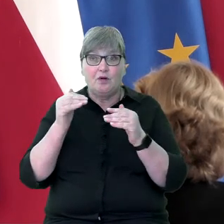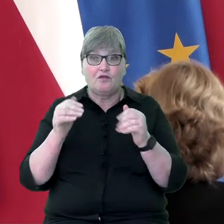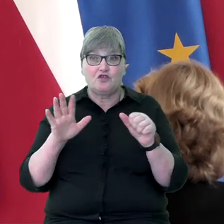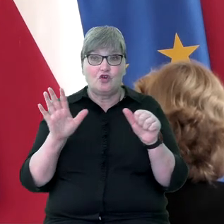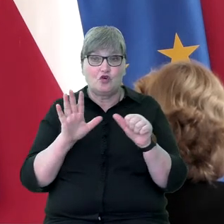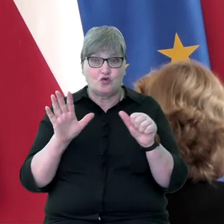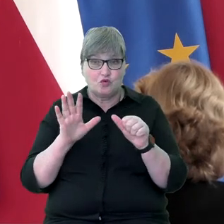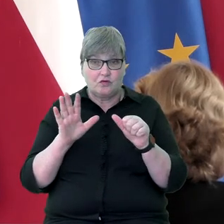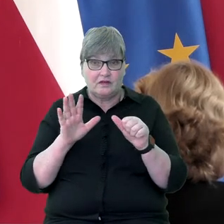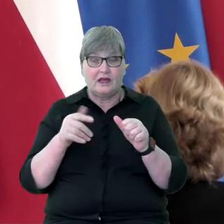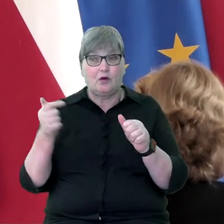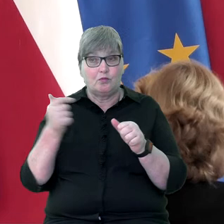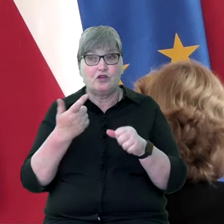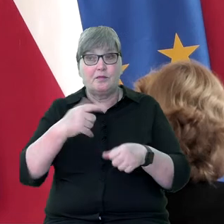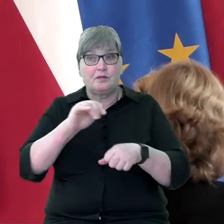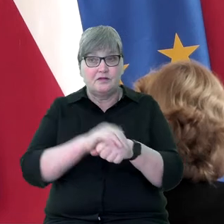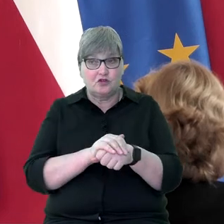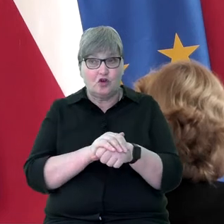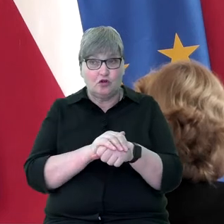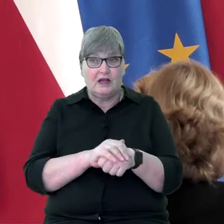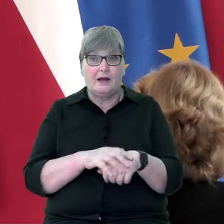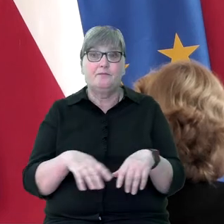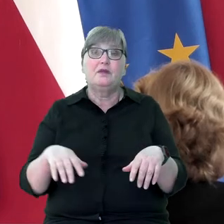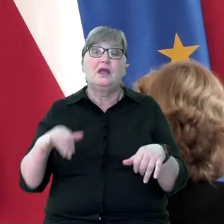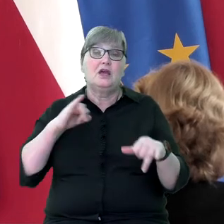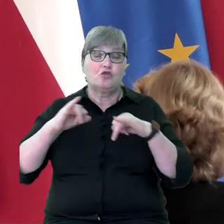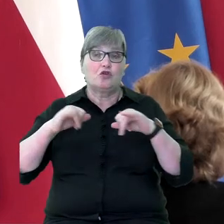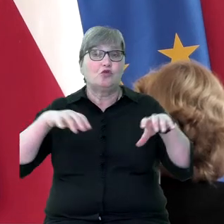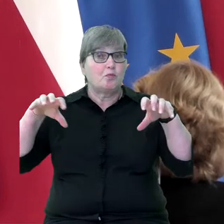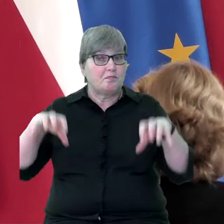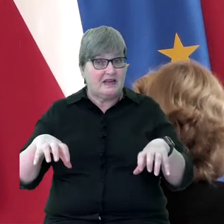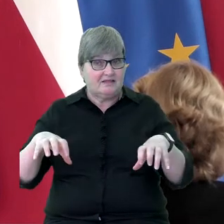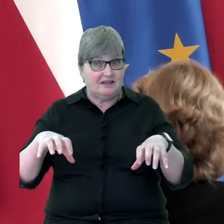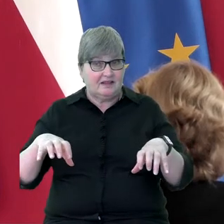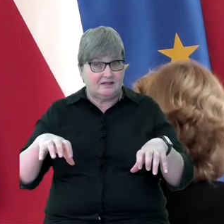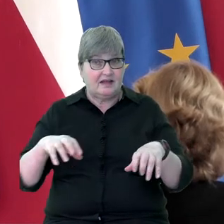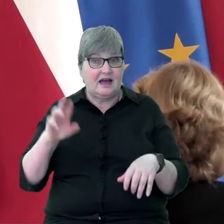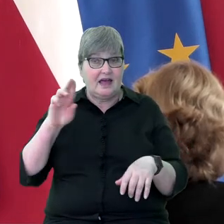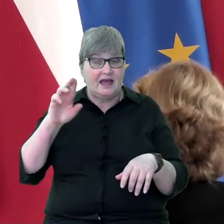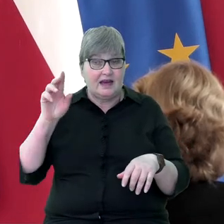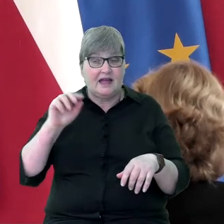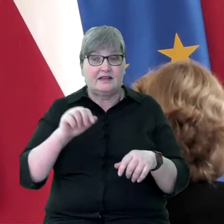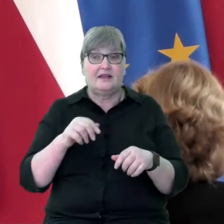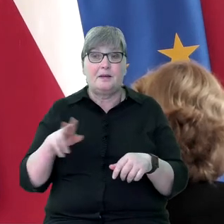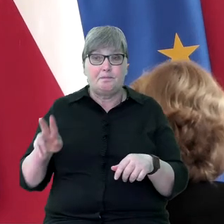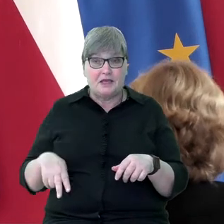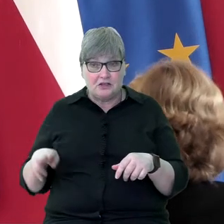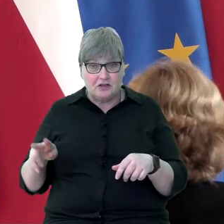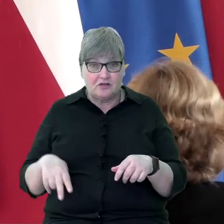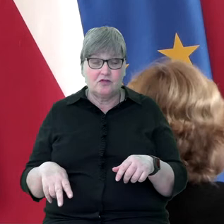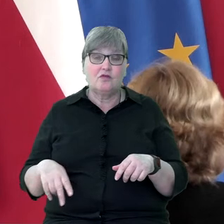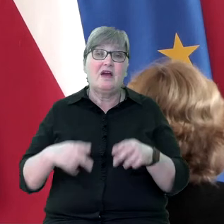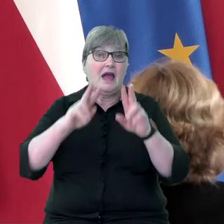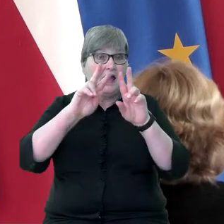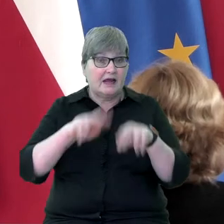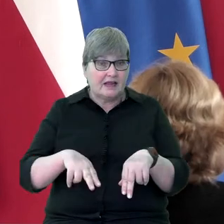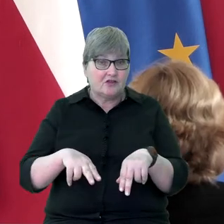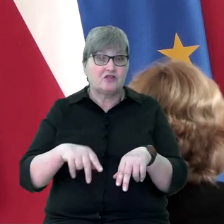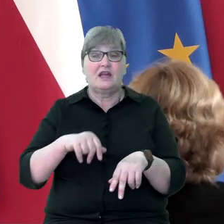zgoda prezesa Rady Ministrów, a mianowanie pozostałych leżało w kompetencjach władz naczelnych.